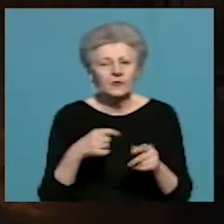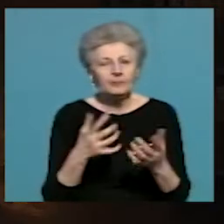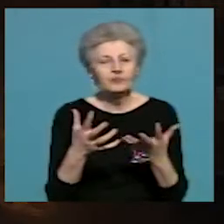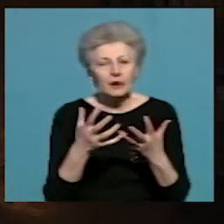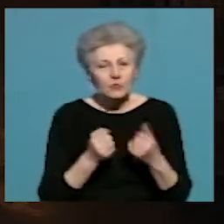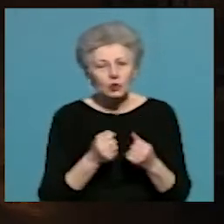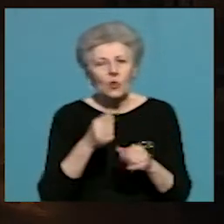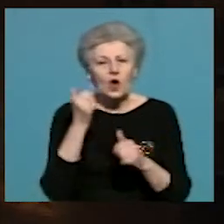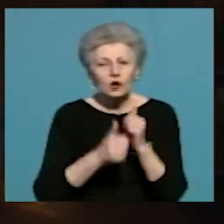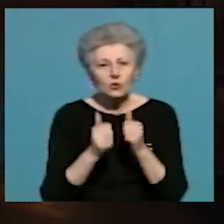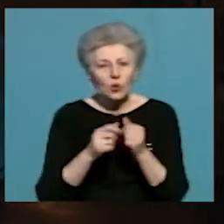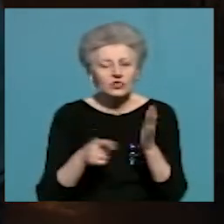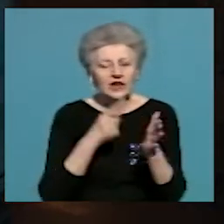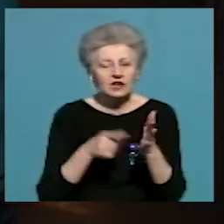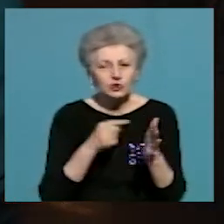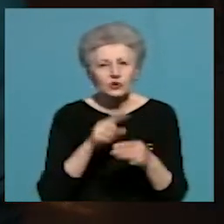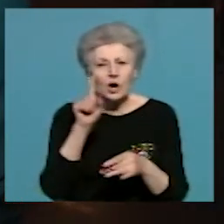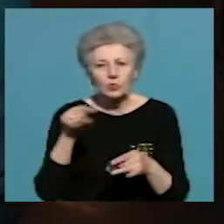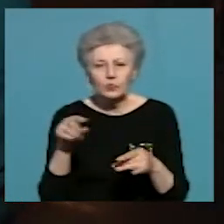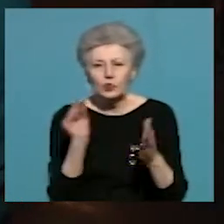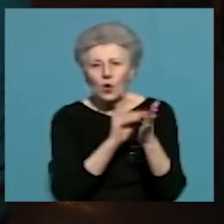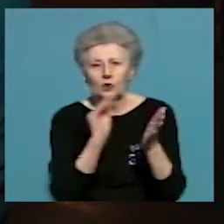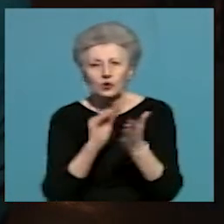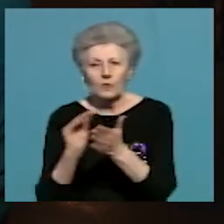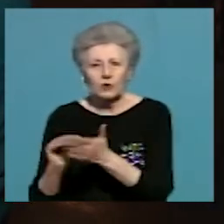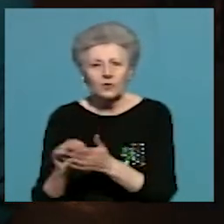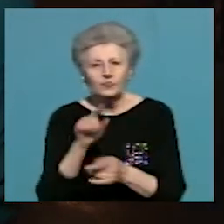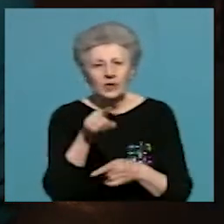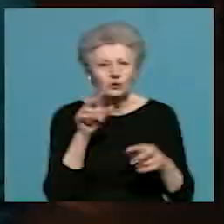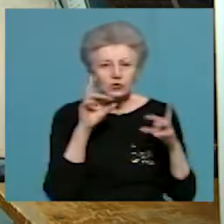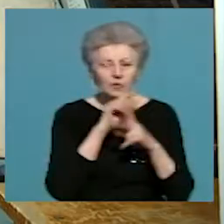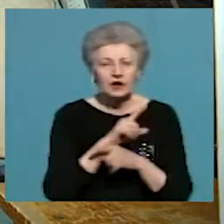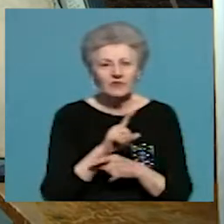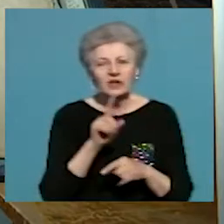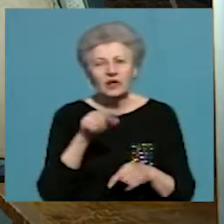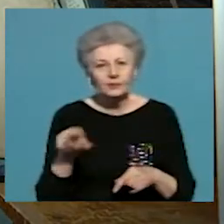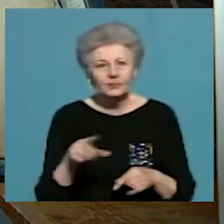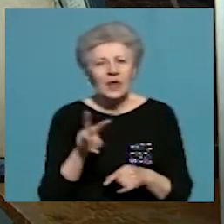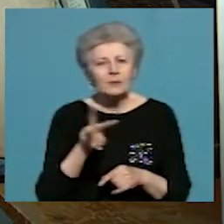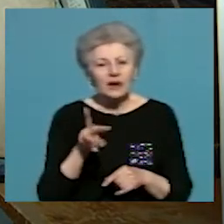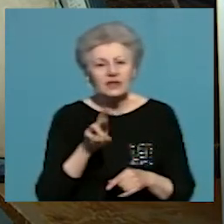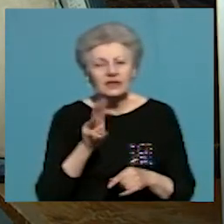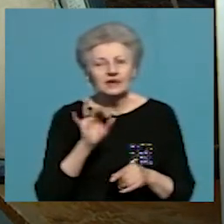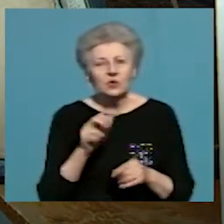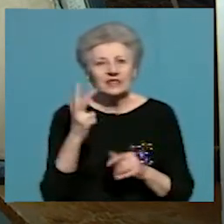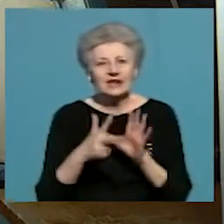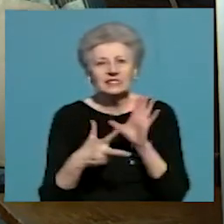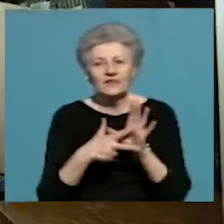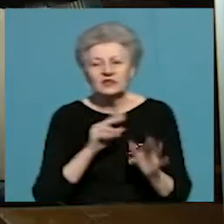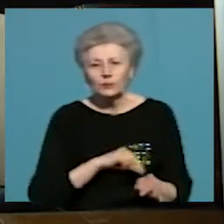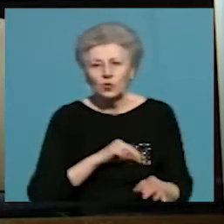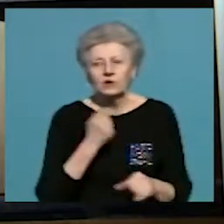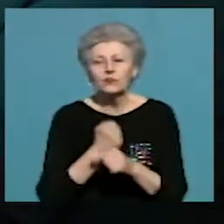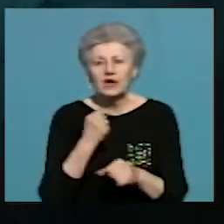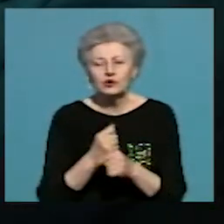і кожен листочок пронумеровую, бо це тут неправильна нумерація. Марія Ящук 38 років працює